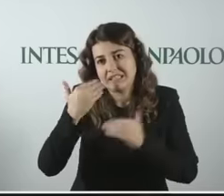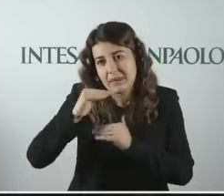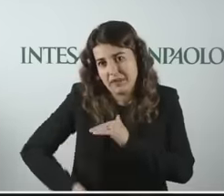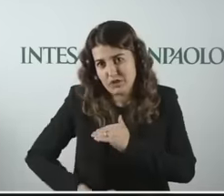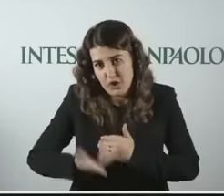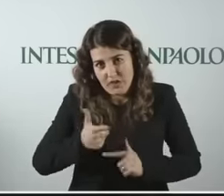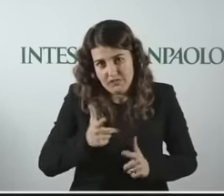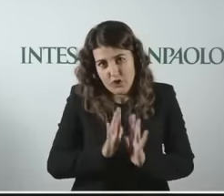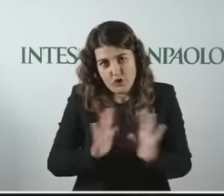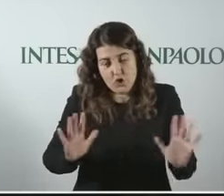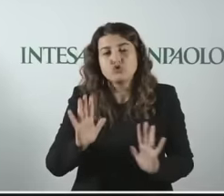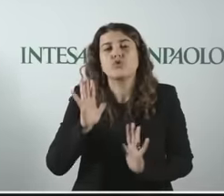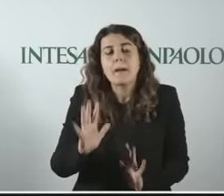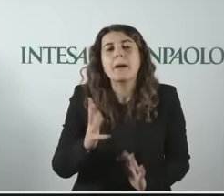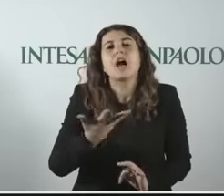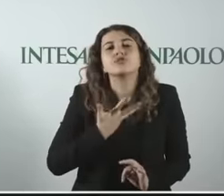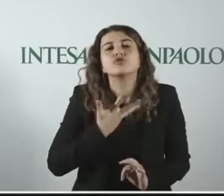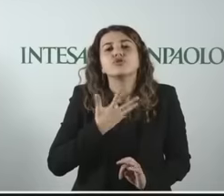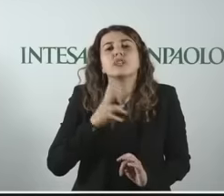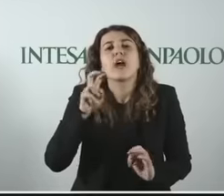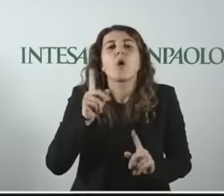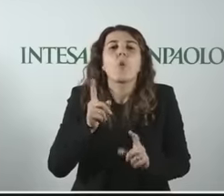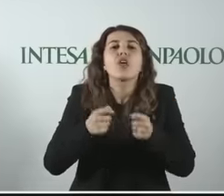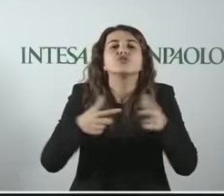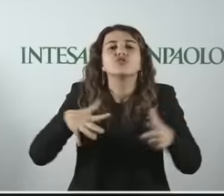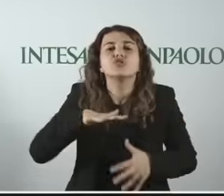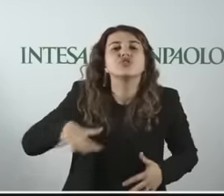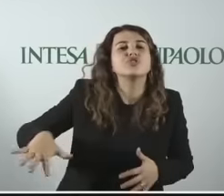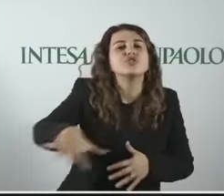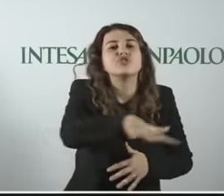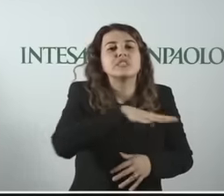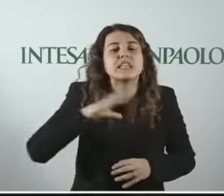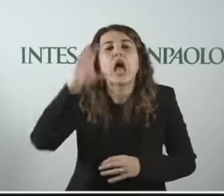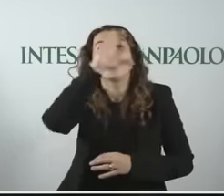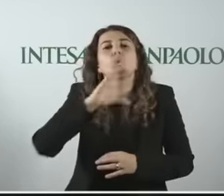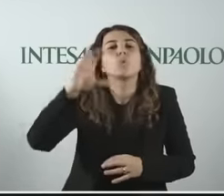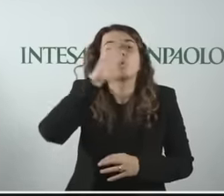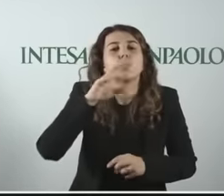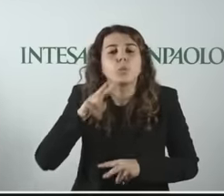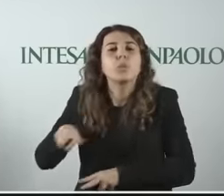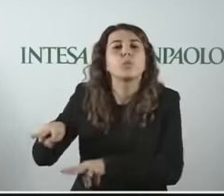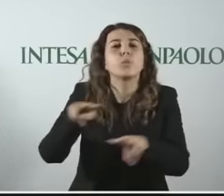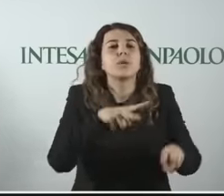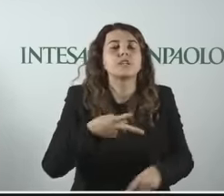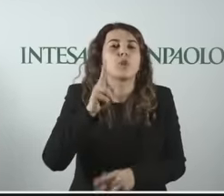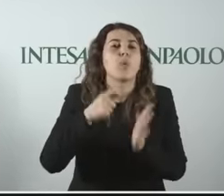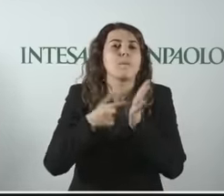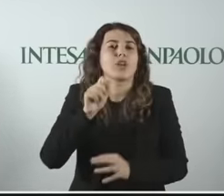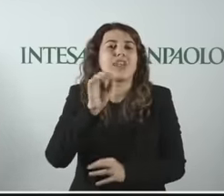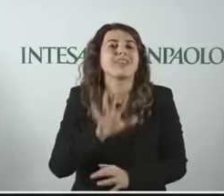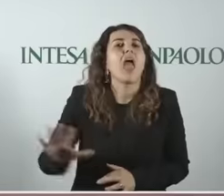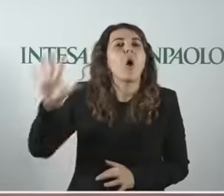ma c'era la guida turistica della città che dal punto di vista turistico era la più importante d'Europa